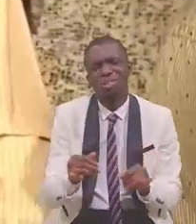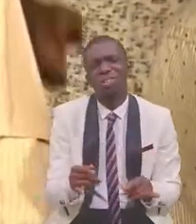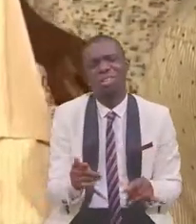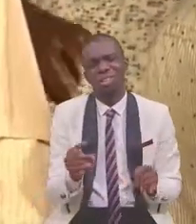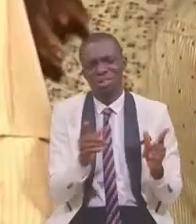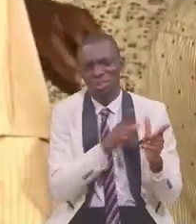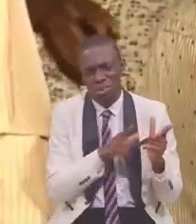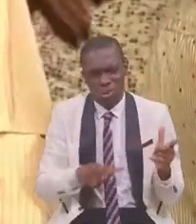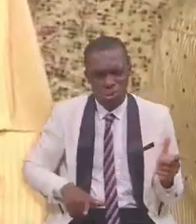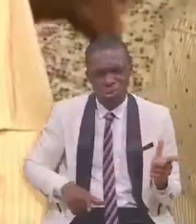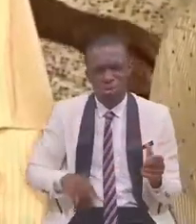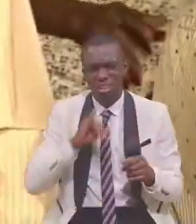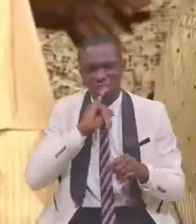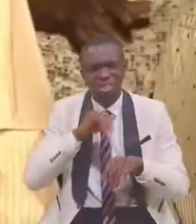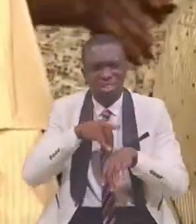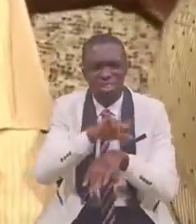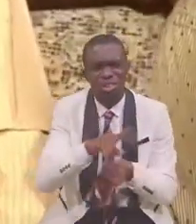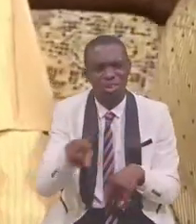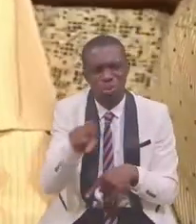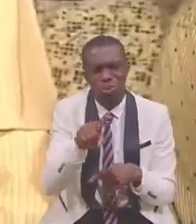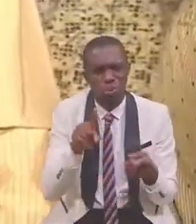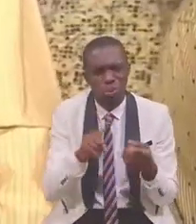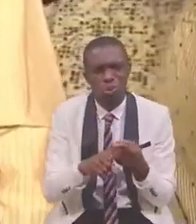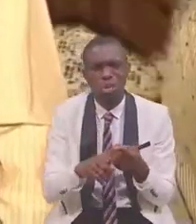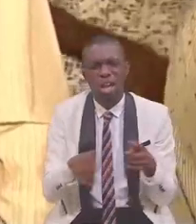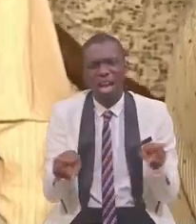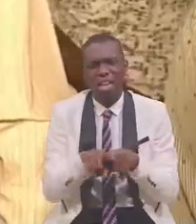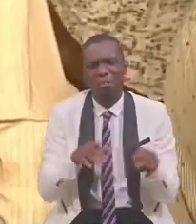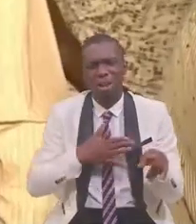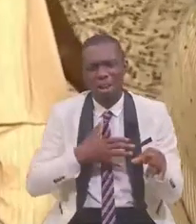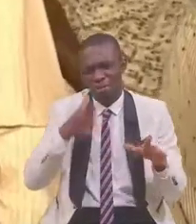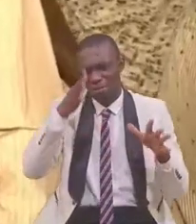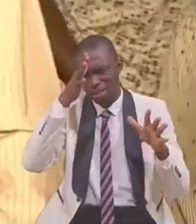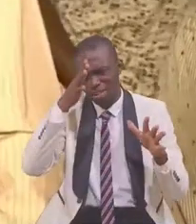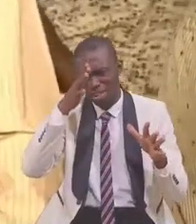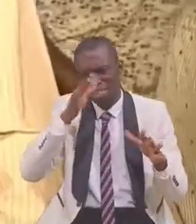Père m'a envoyé vers le monde. Je les ai aussi